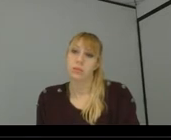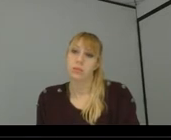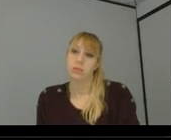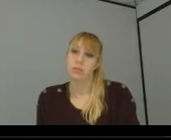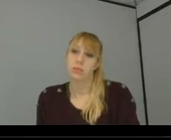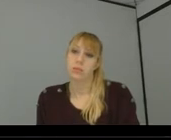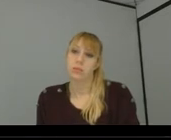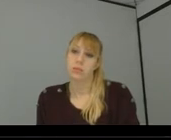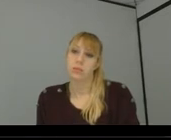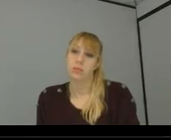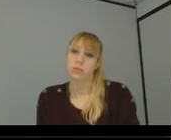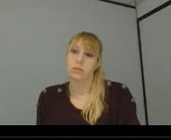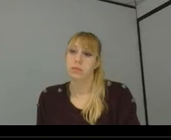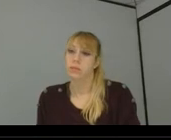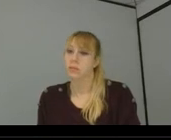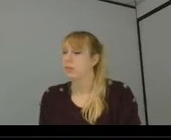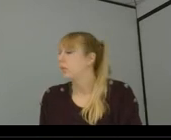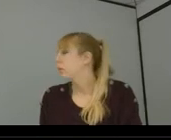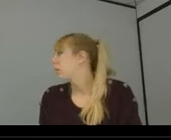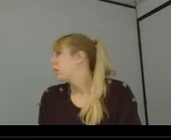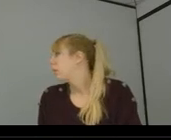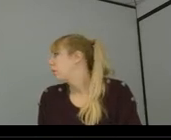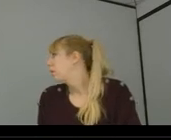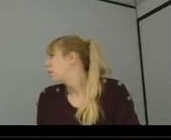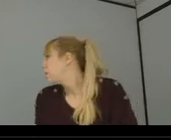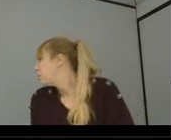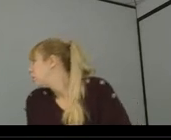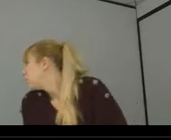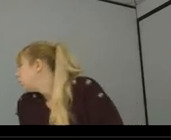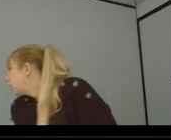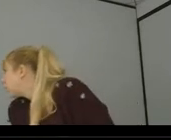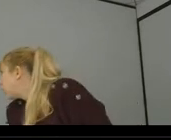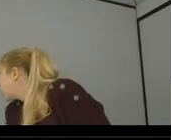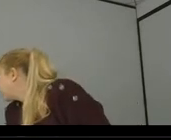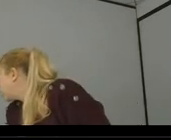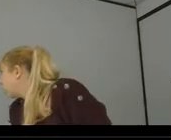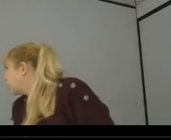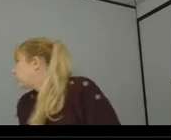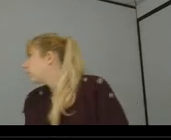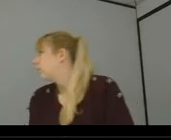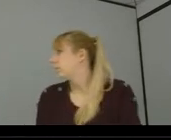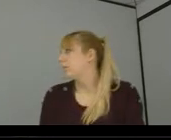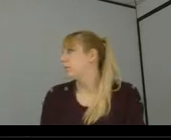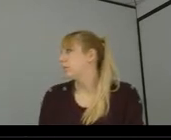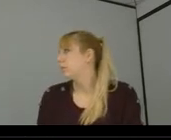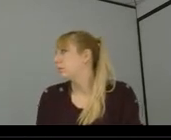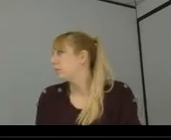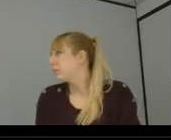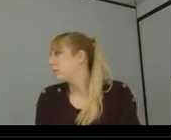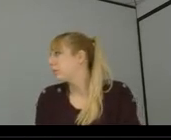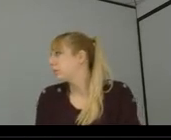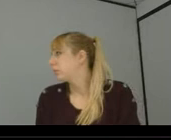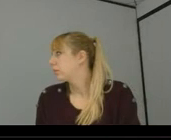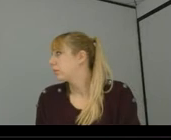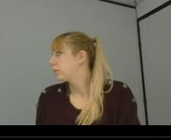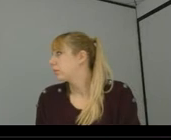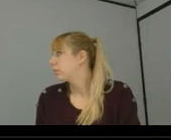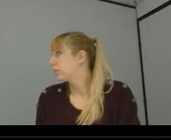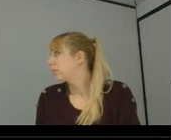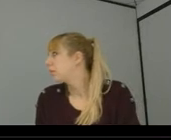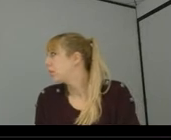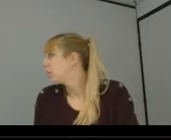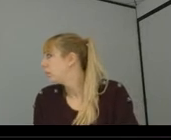Security, on va pouvoir durcir par whitelisting les applications qui sont légitimes. En général, sur ces postes-là, on sait assez